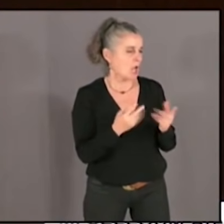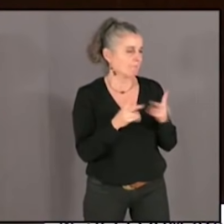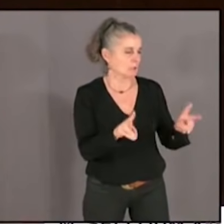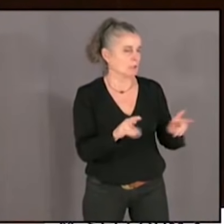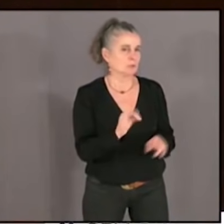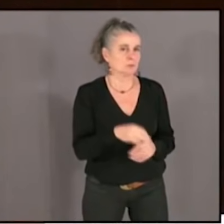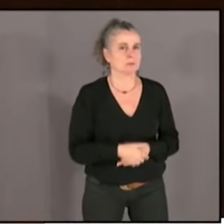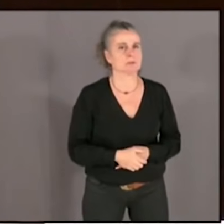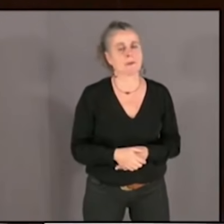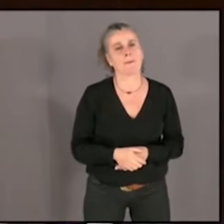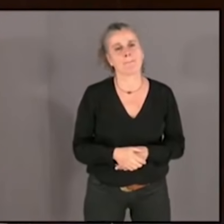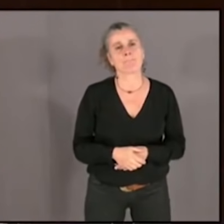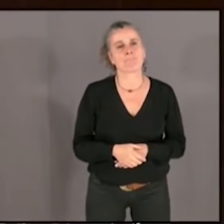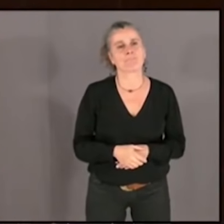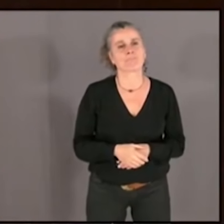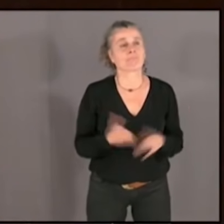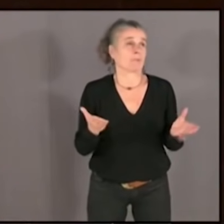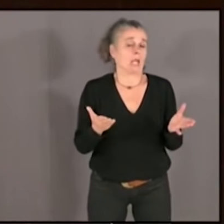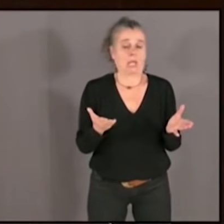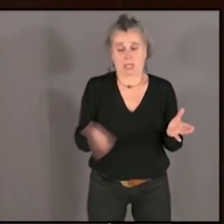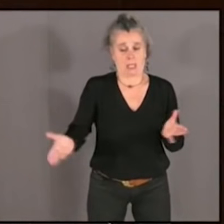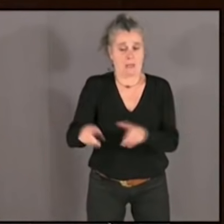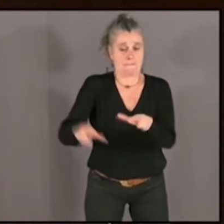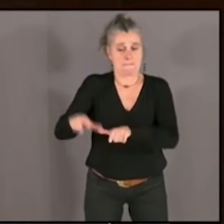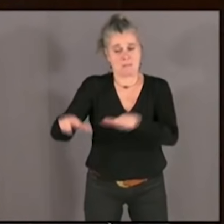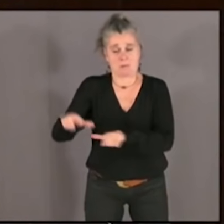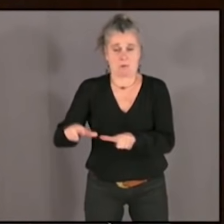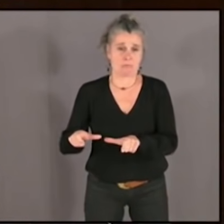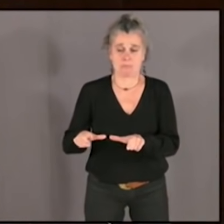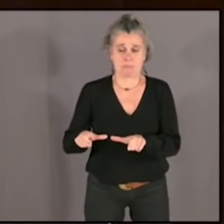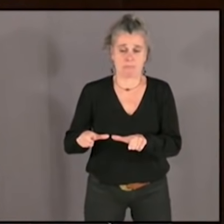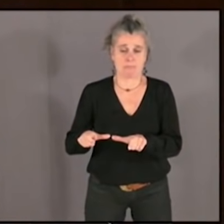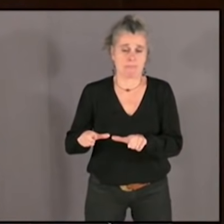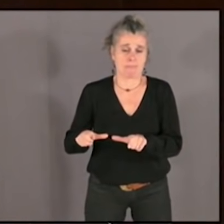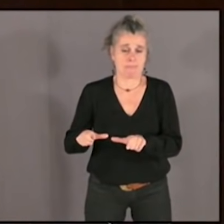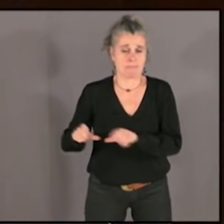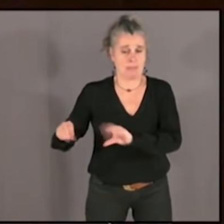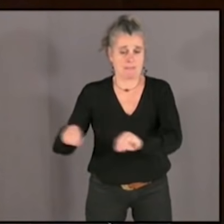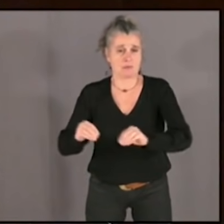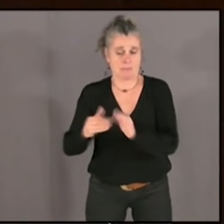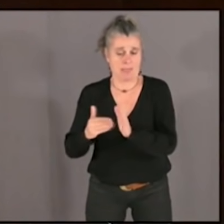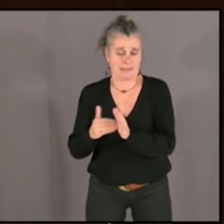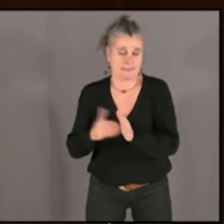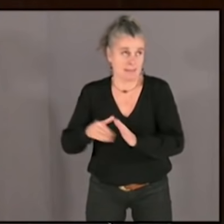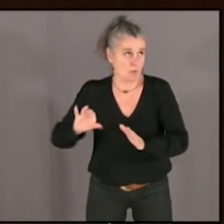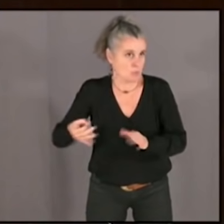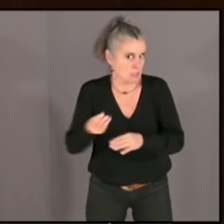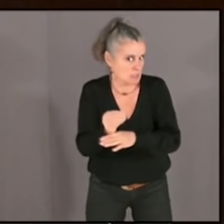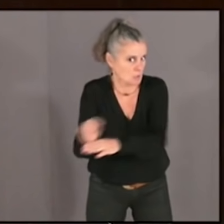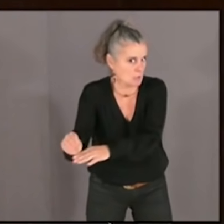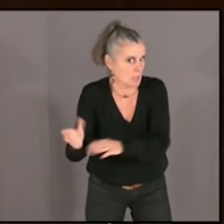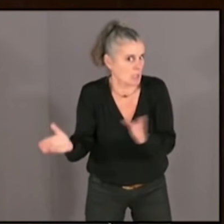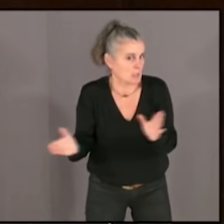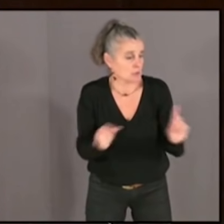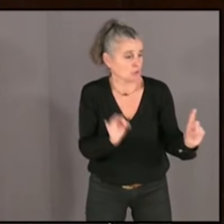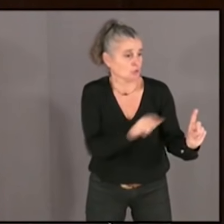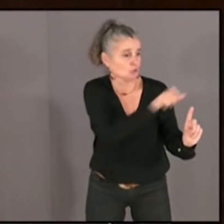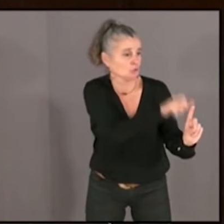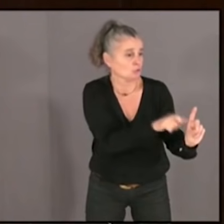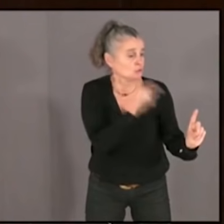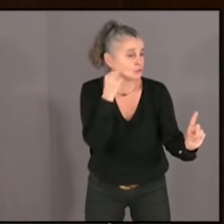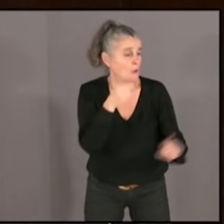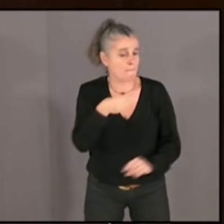Le rapport à la ville et à la sécurité de tous les Marseillais. Compléter ce qu'a dit pertinemment Maître Morène, qui a